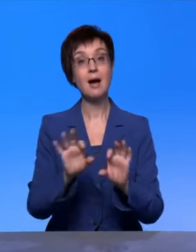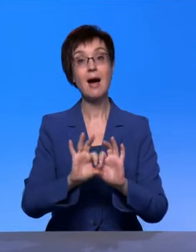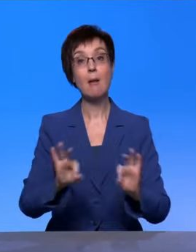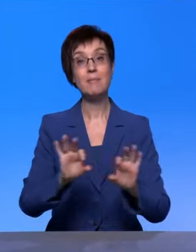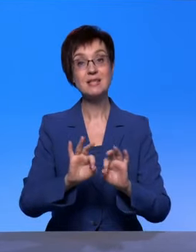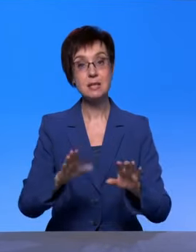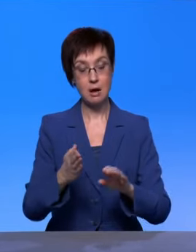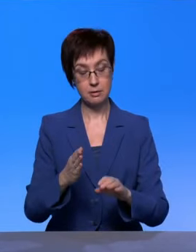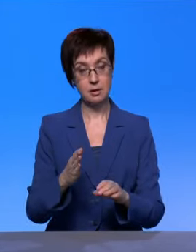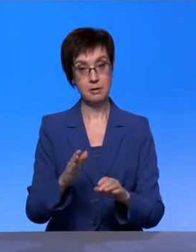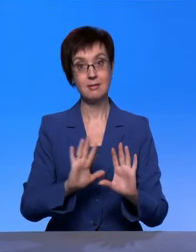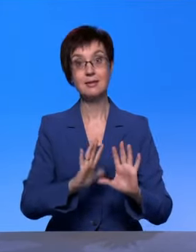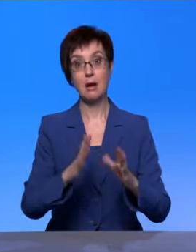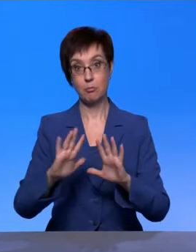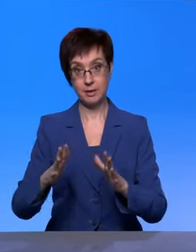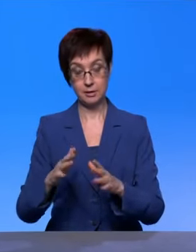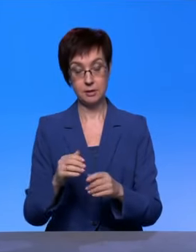сочинение рассуждения.